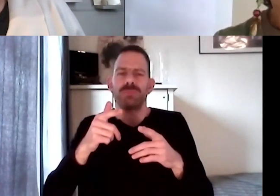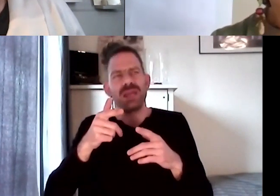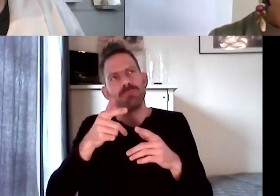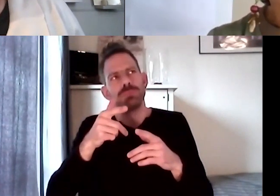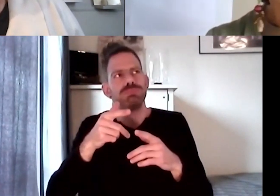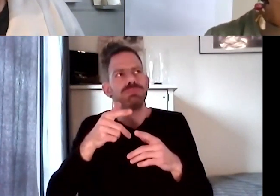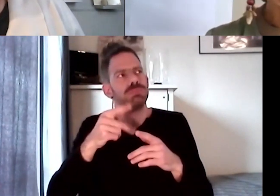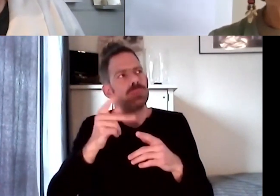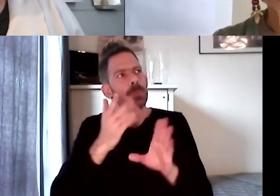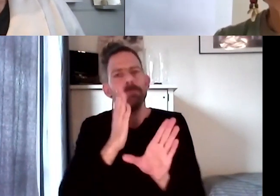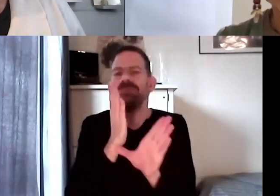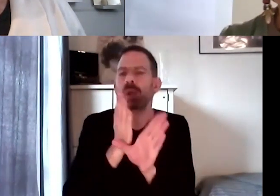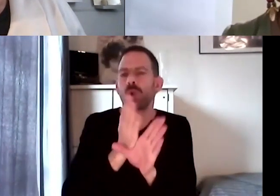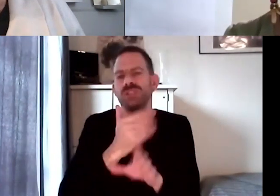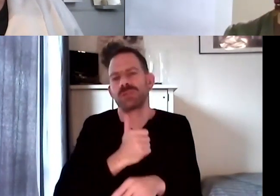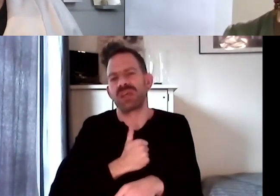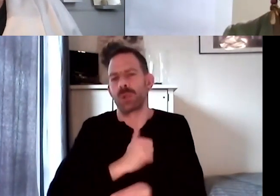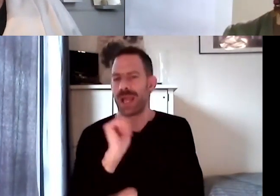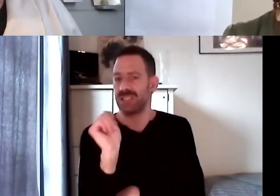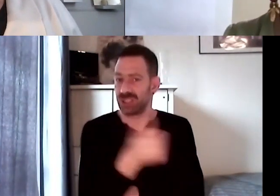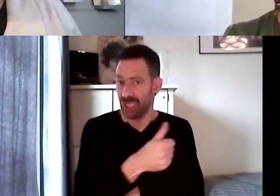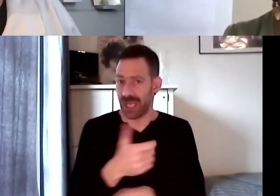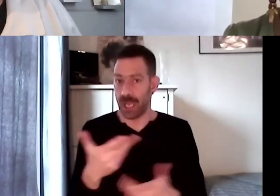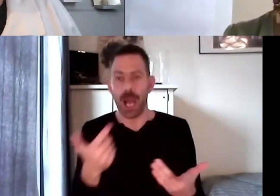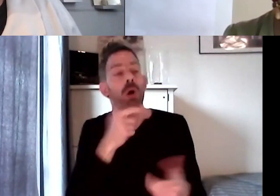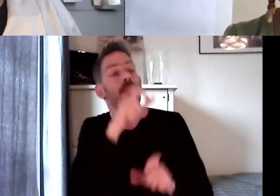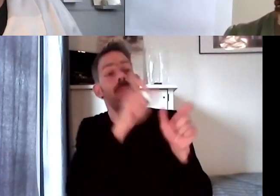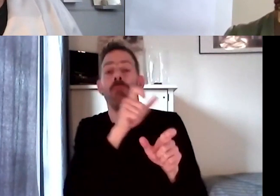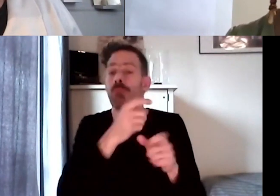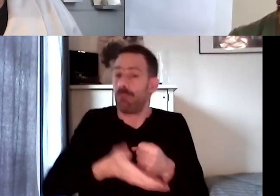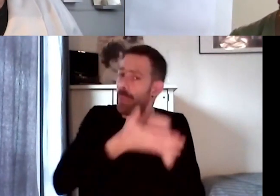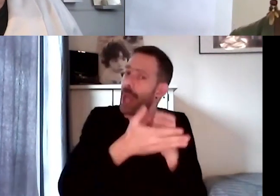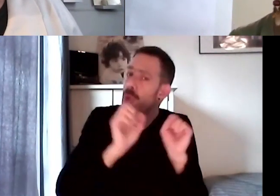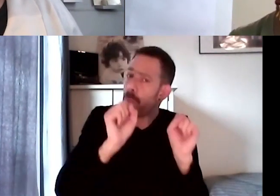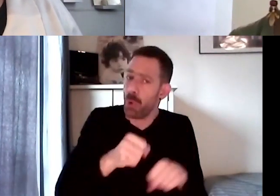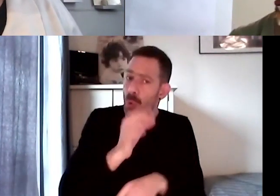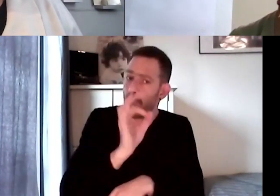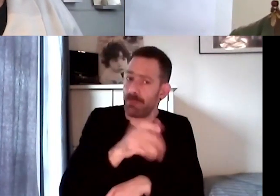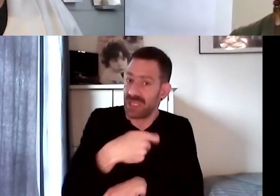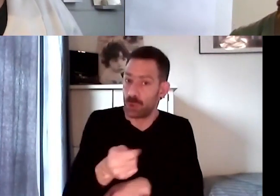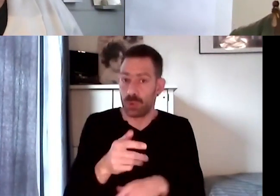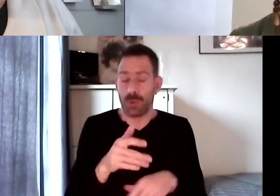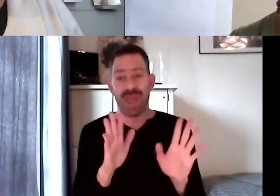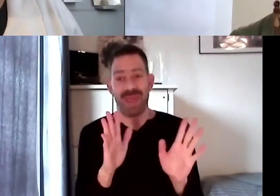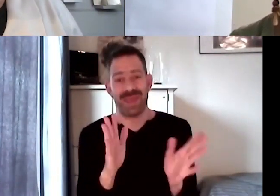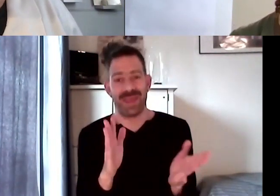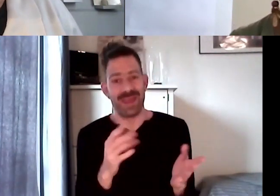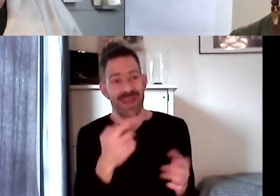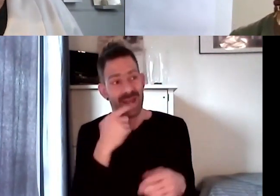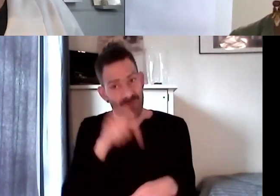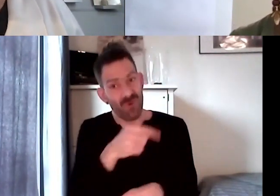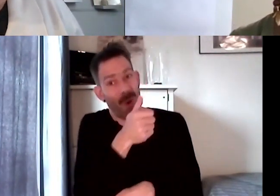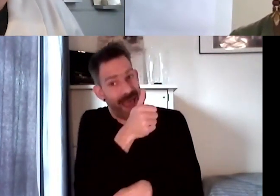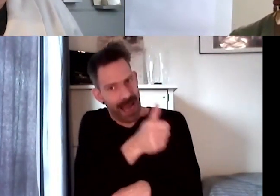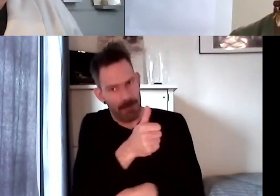et il faut aussi attendre que on peut aider la personne, bien entendu, mais je pense qu'il faut que la personne fasse les différentes étapes